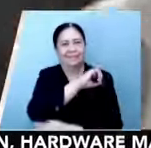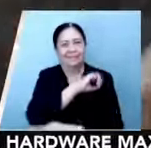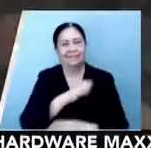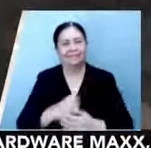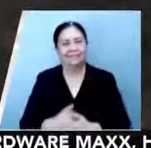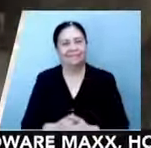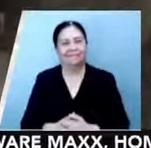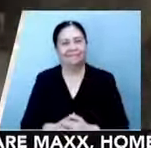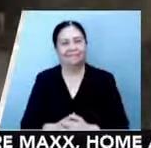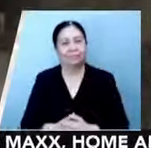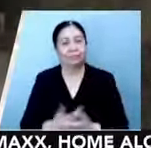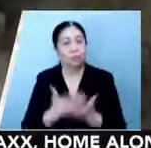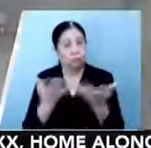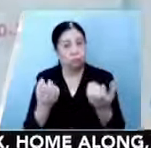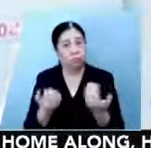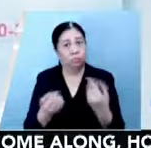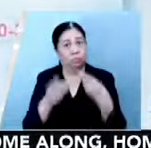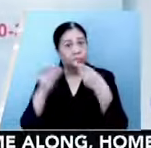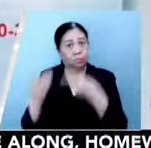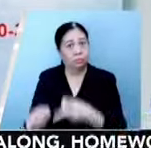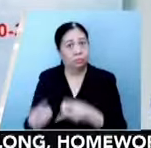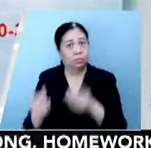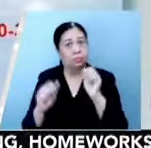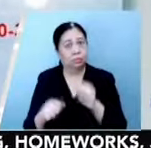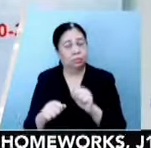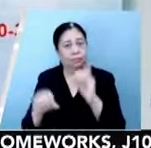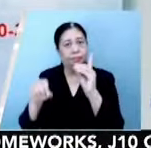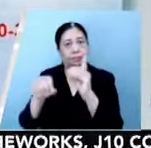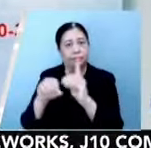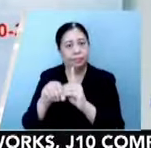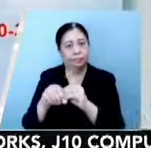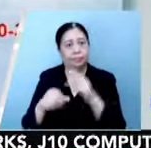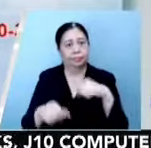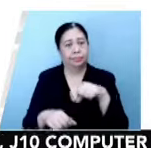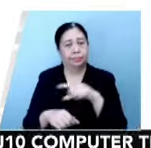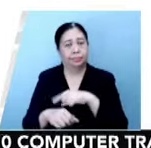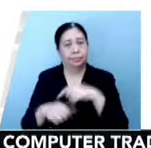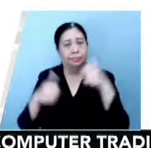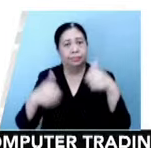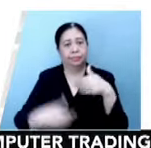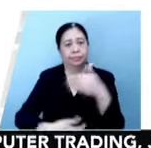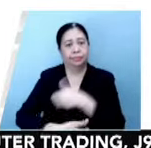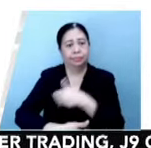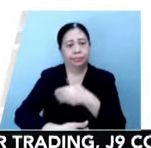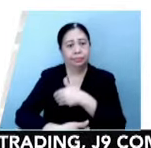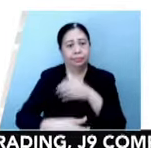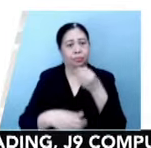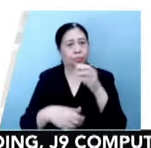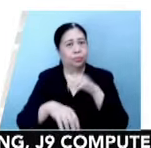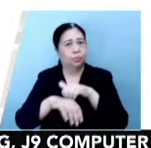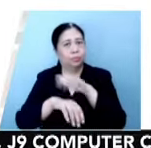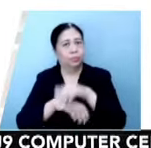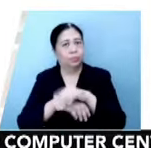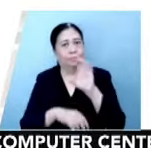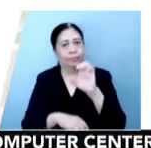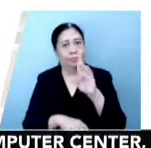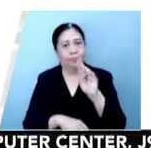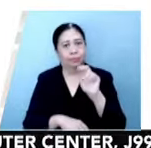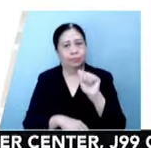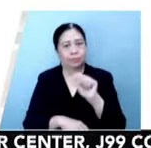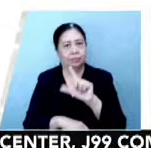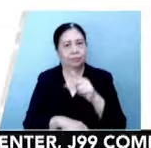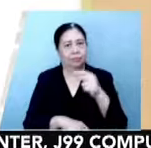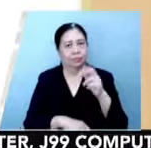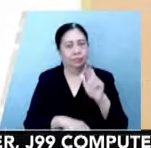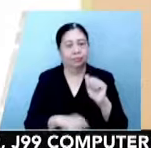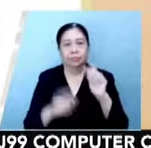Sa mga nais mag-donate, maaari po kayo magdeposito sa aming mga bank account o magpadala sa Cebuana Luwilier. Pwede rin online